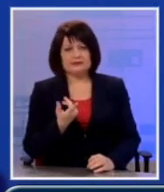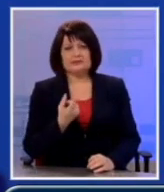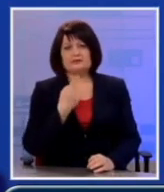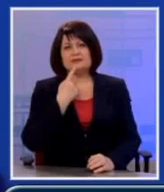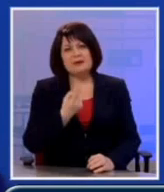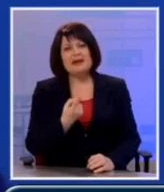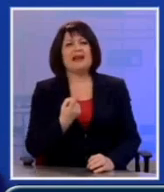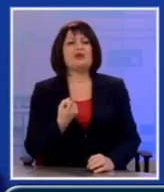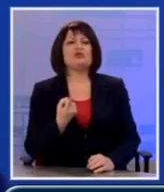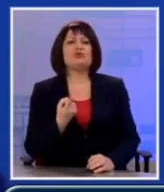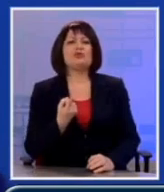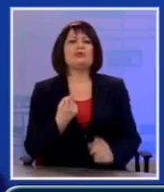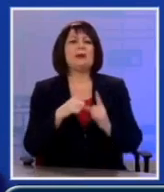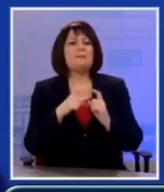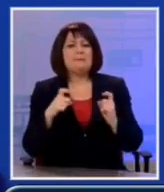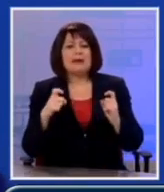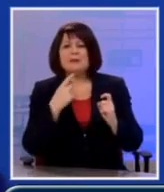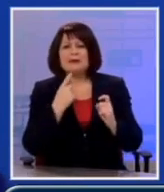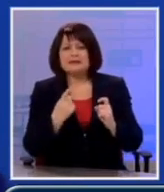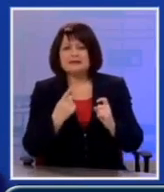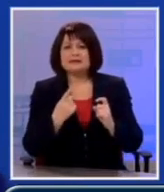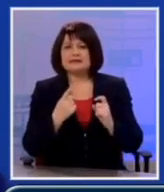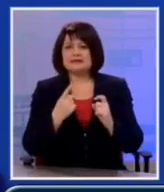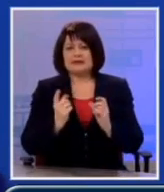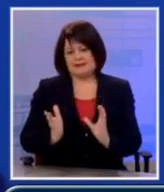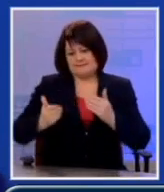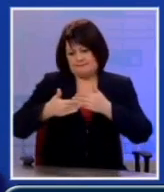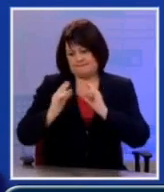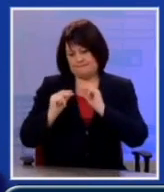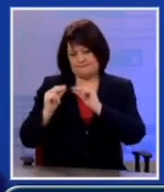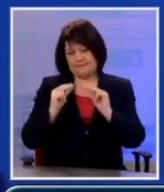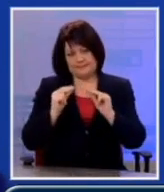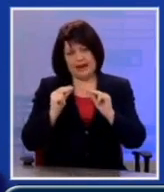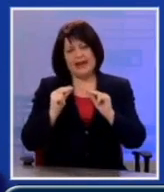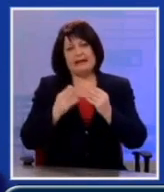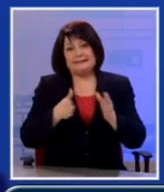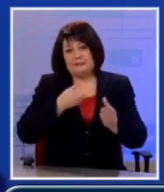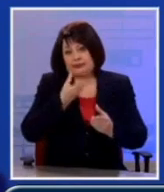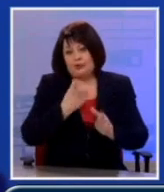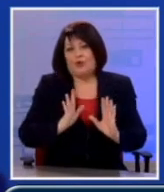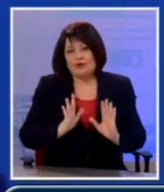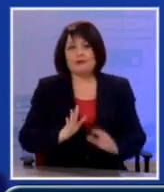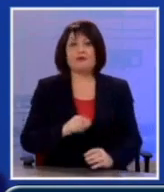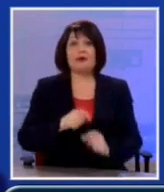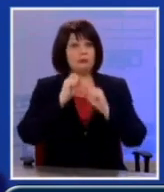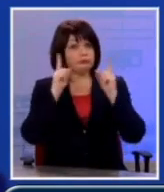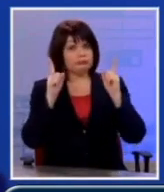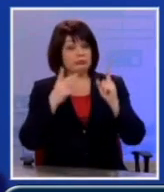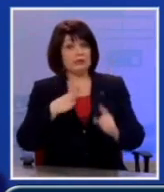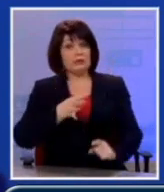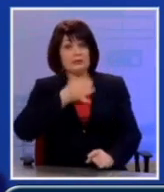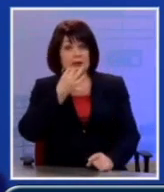κοινολογώ πράγματα που λέγονται σε κλειστές συνεδριάσεις, θα ήθελα να εκφράσω την κατάπληξή μου για